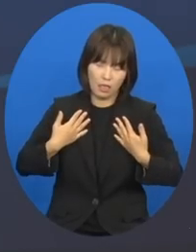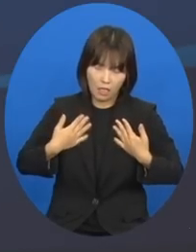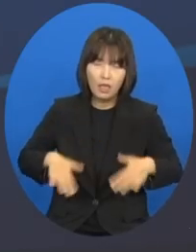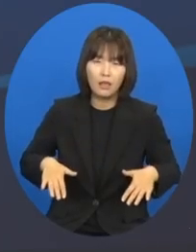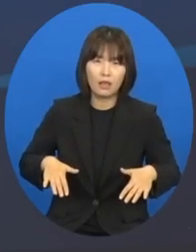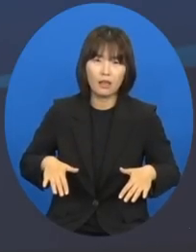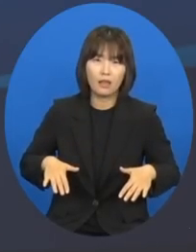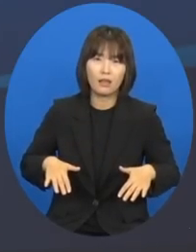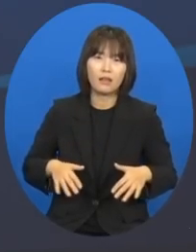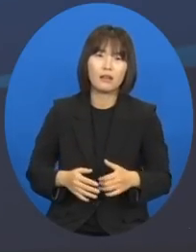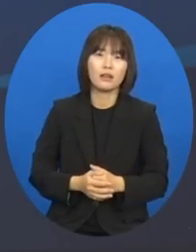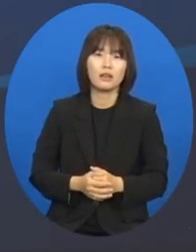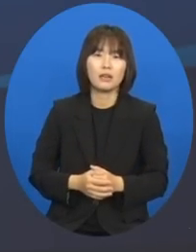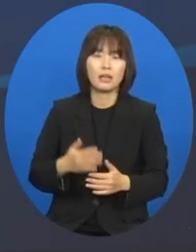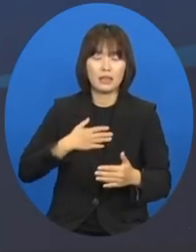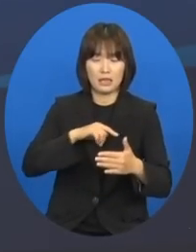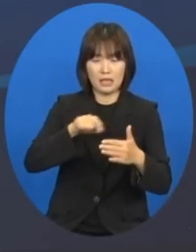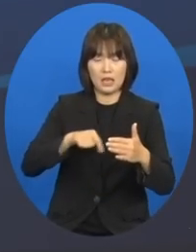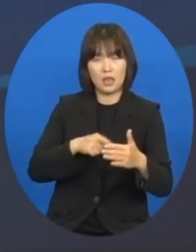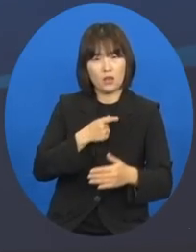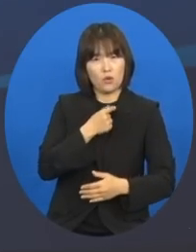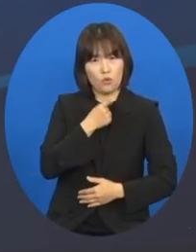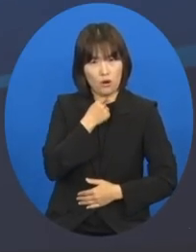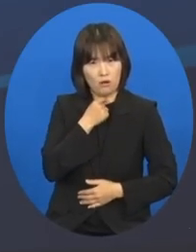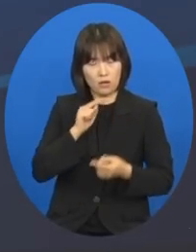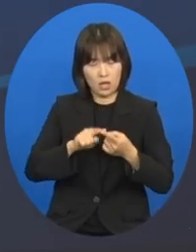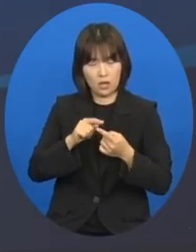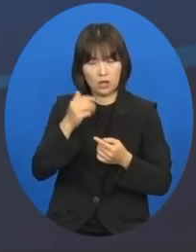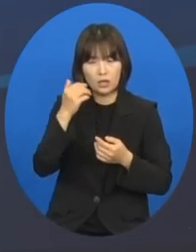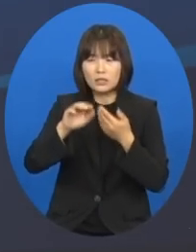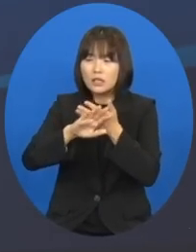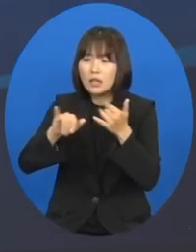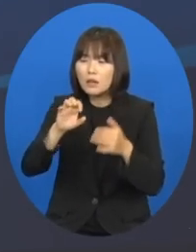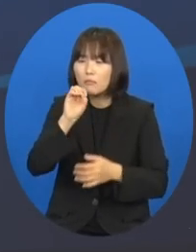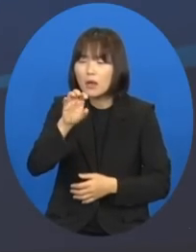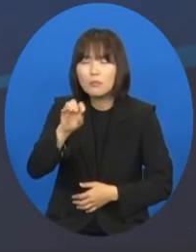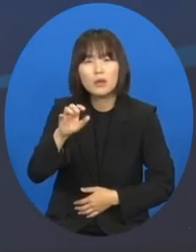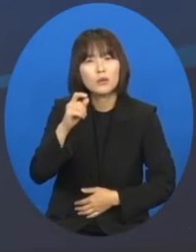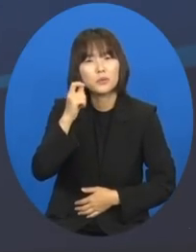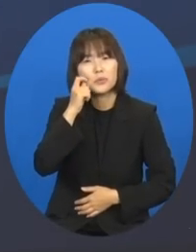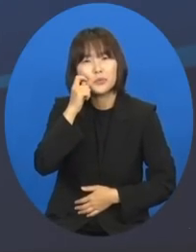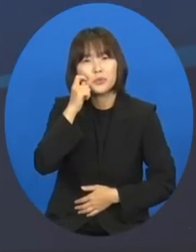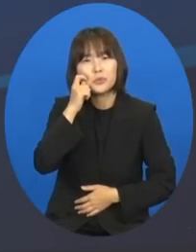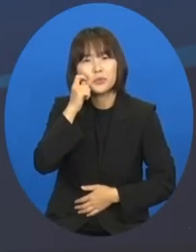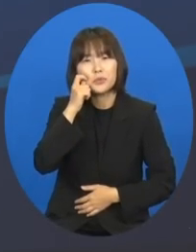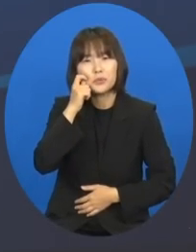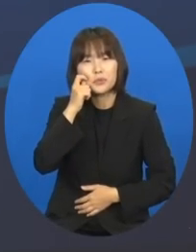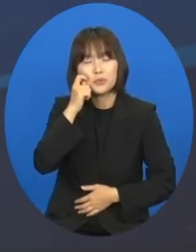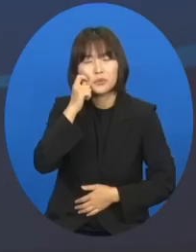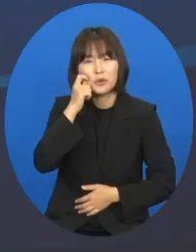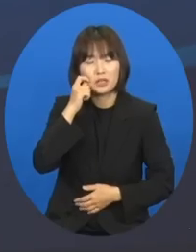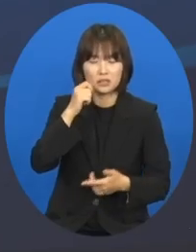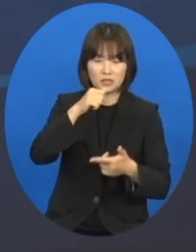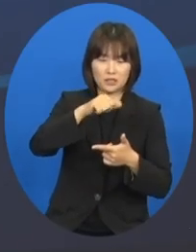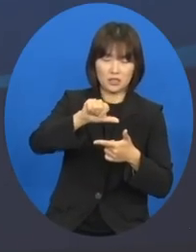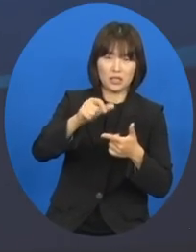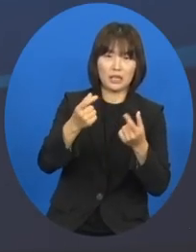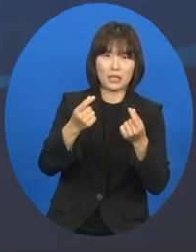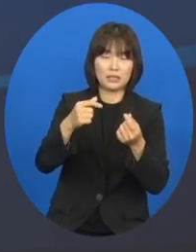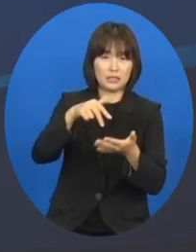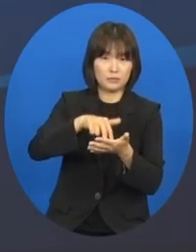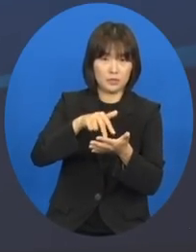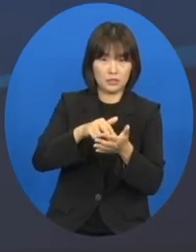사실은 내 속에 원하는 것을 누구에게도 얘기하지 못하고 있다 그런 첫째 아들과 같은 분들이 있다면